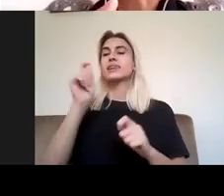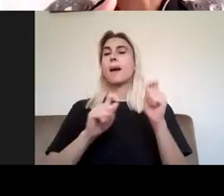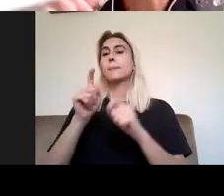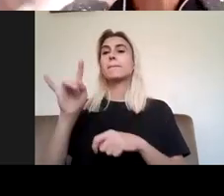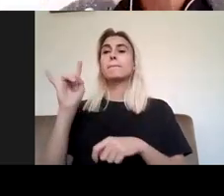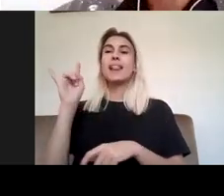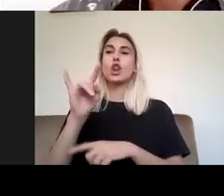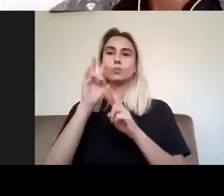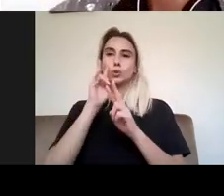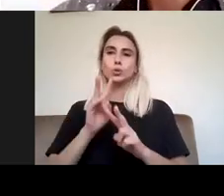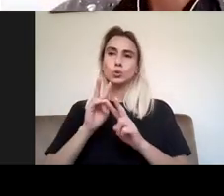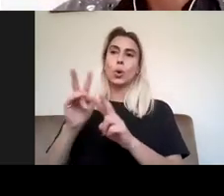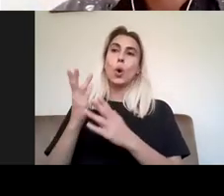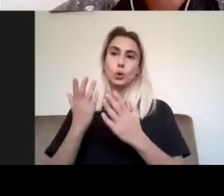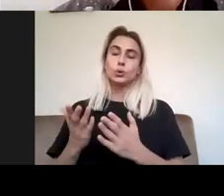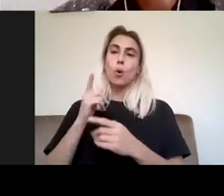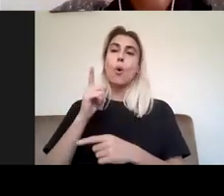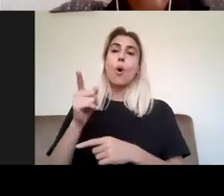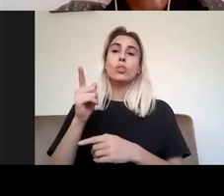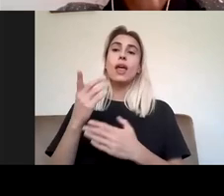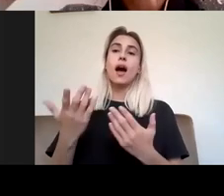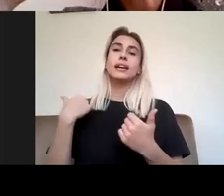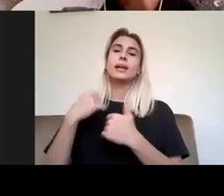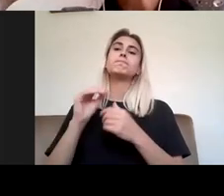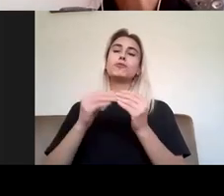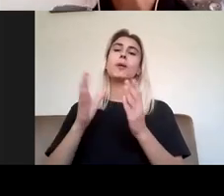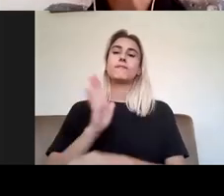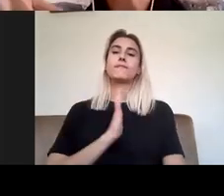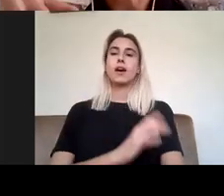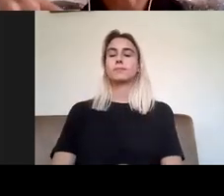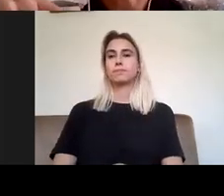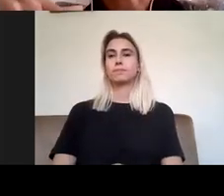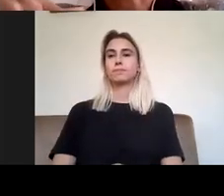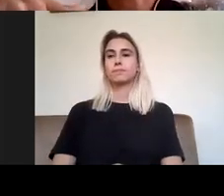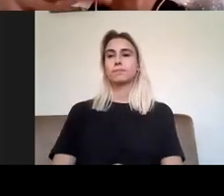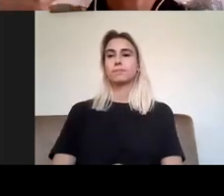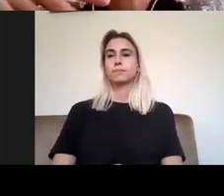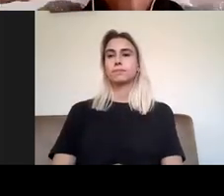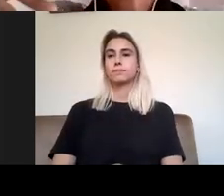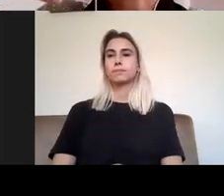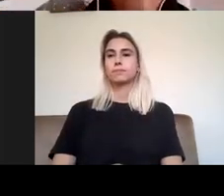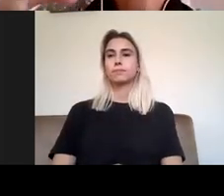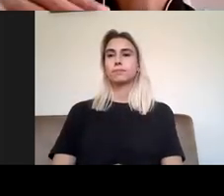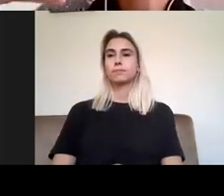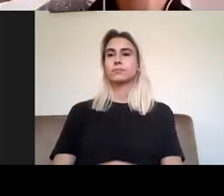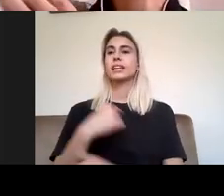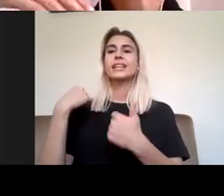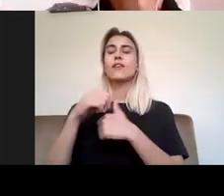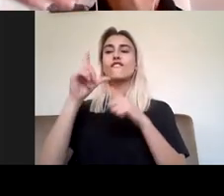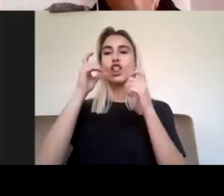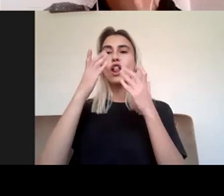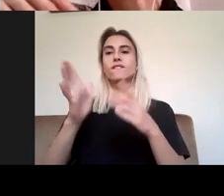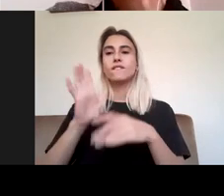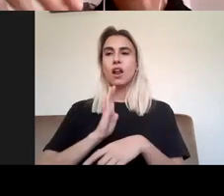metrobüslerde görüyoruz ki onda da sıkıntılar var. Evet, yine burada bir fotoğraf var. Bu arada biraz